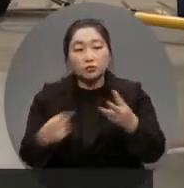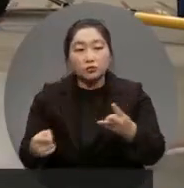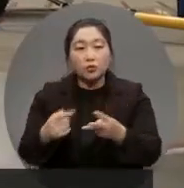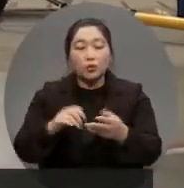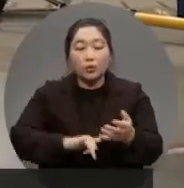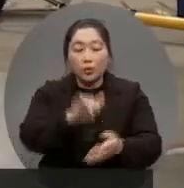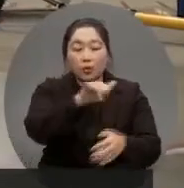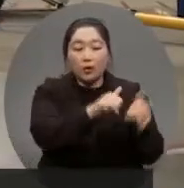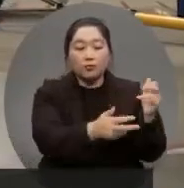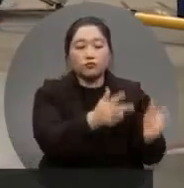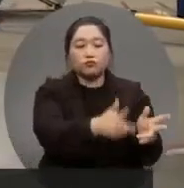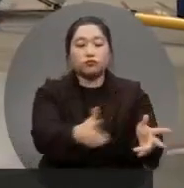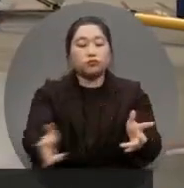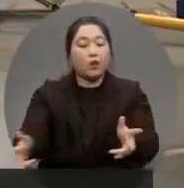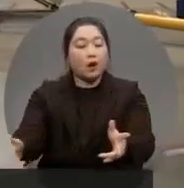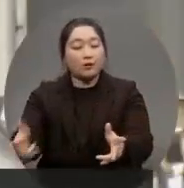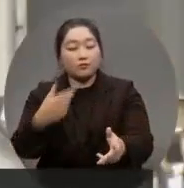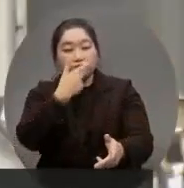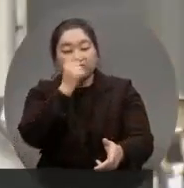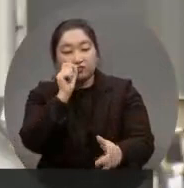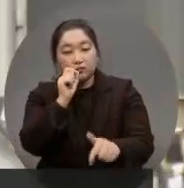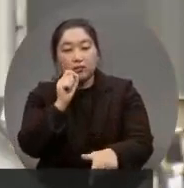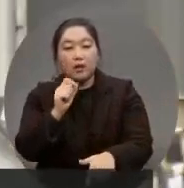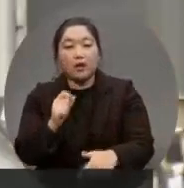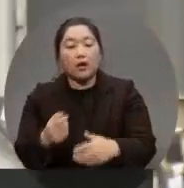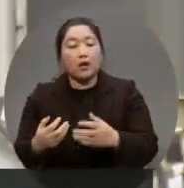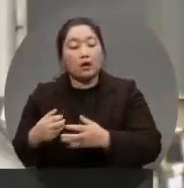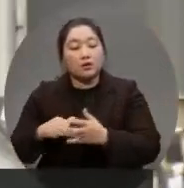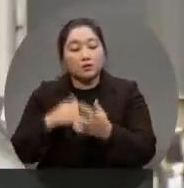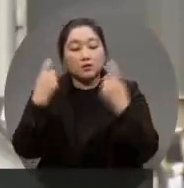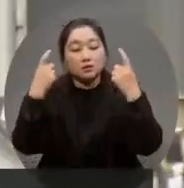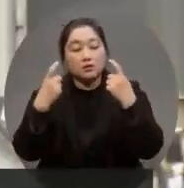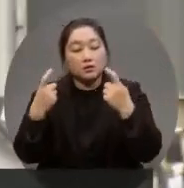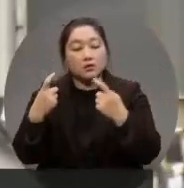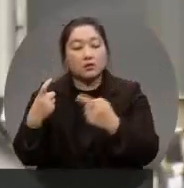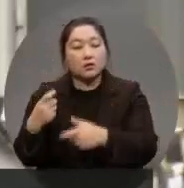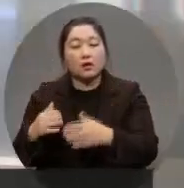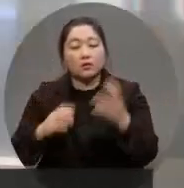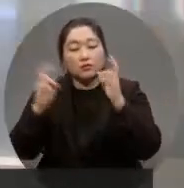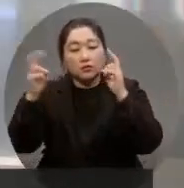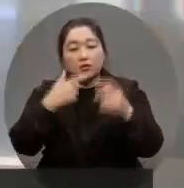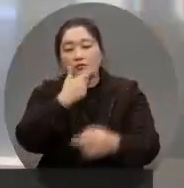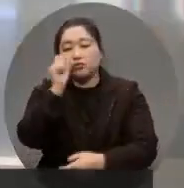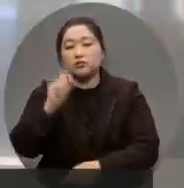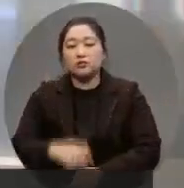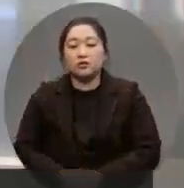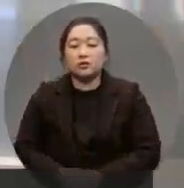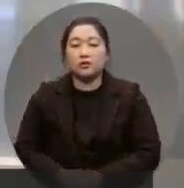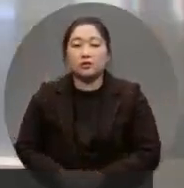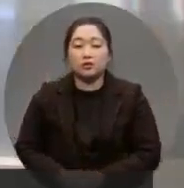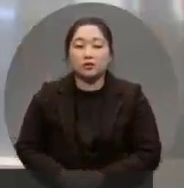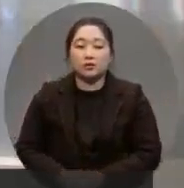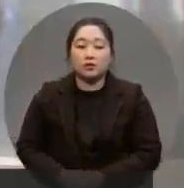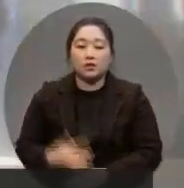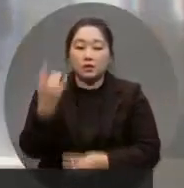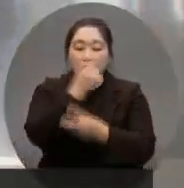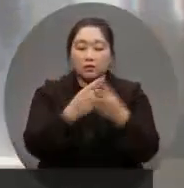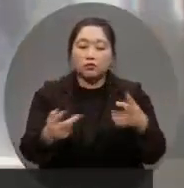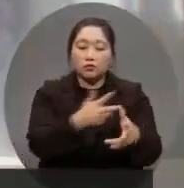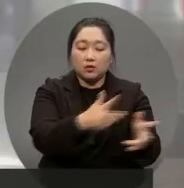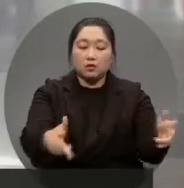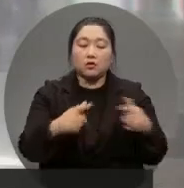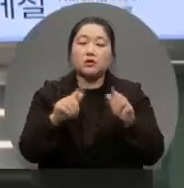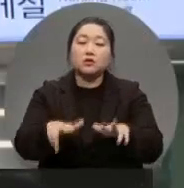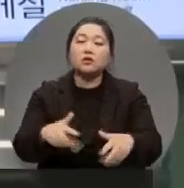물론 정비 공간이 없고 여객청사와 사무 공간도 태부족입니다. 한 항공사 관계자는 청주공항은 지금도